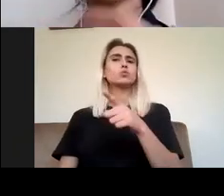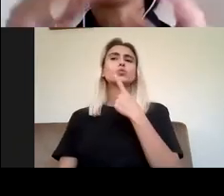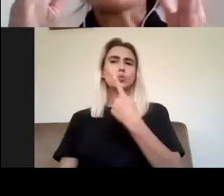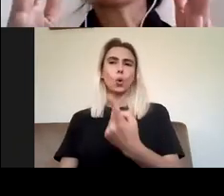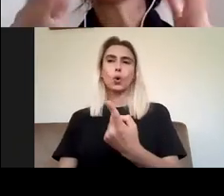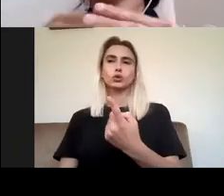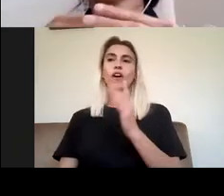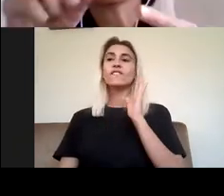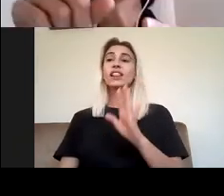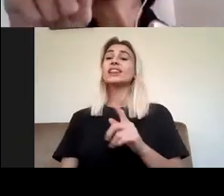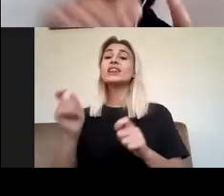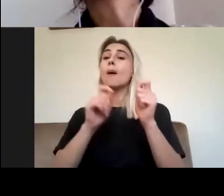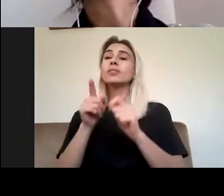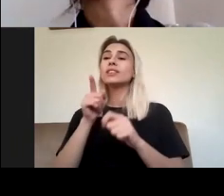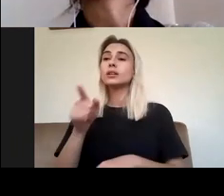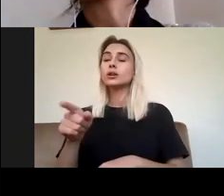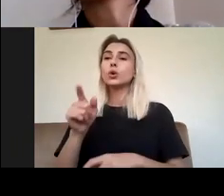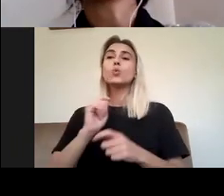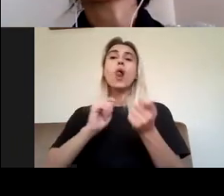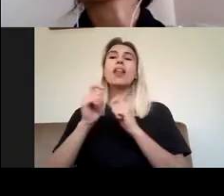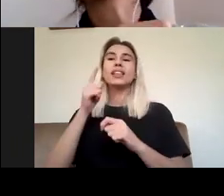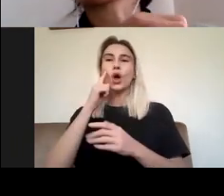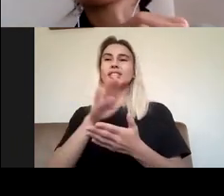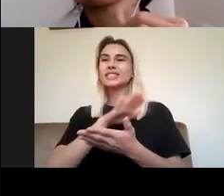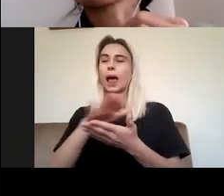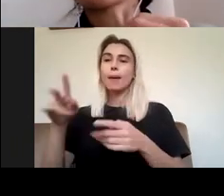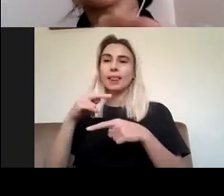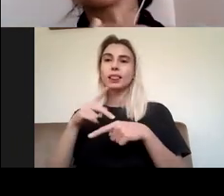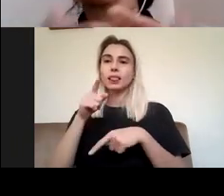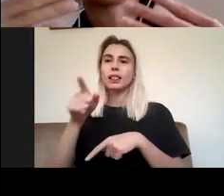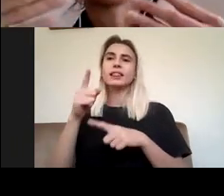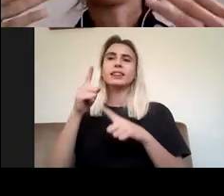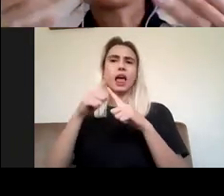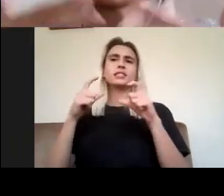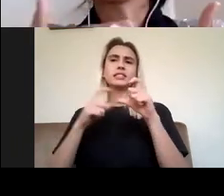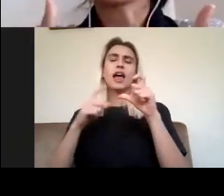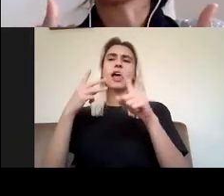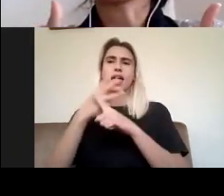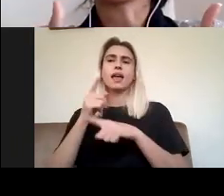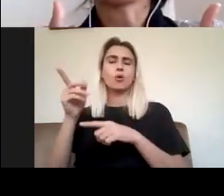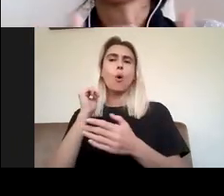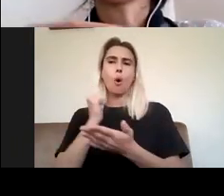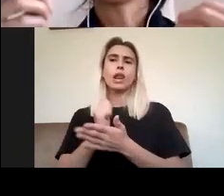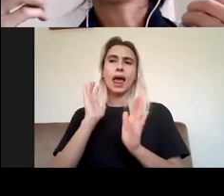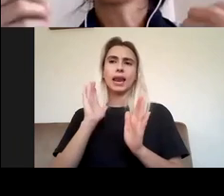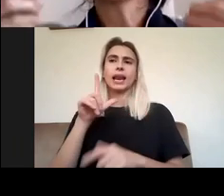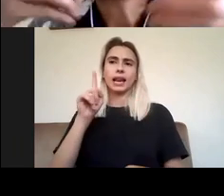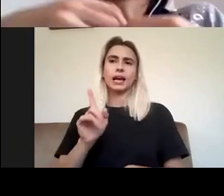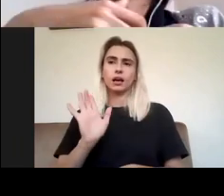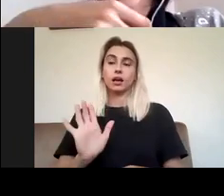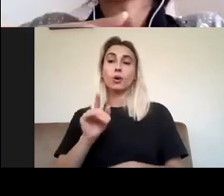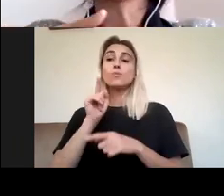fakat yaptığı şey ve şu kullandığı zemin TSE tarafından da onaylı. Ama şöyle de önemli bir şey var.